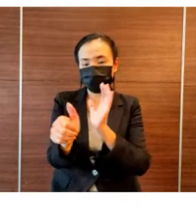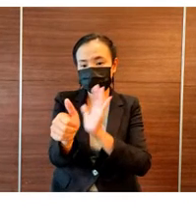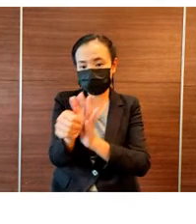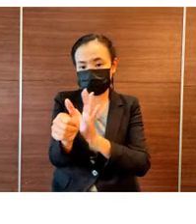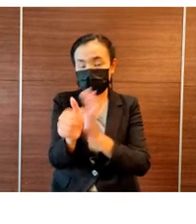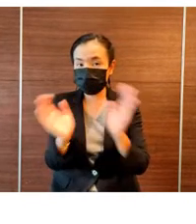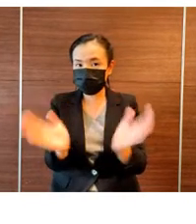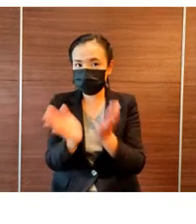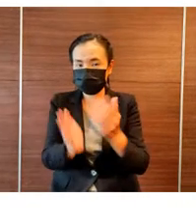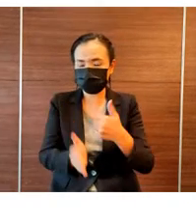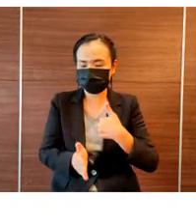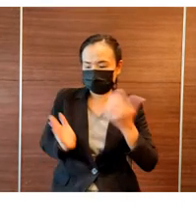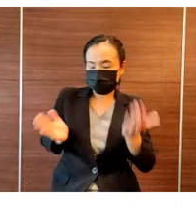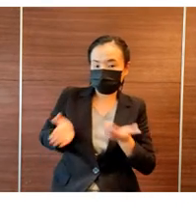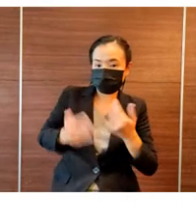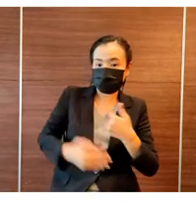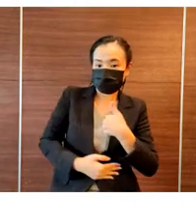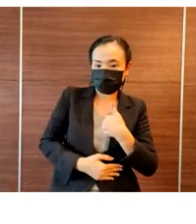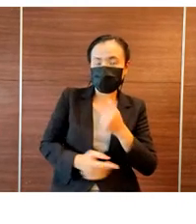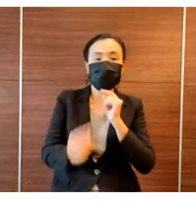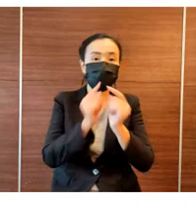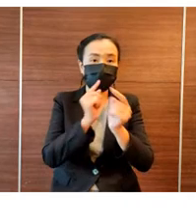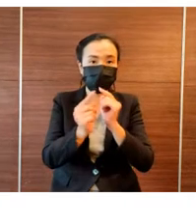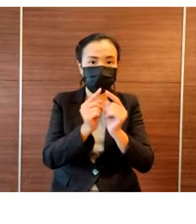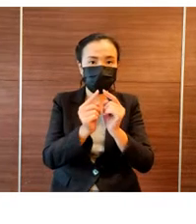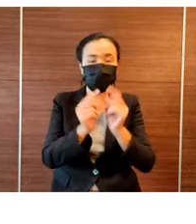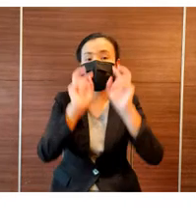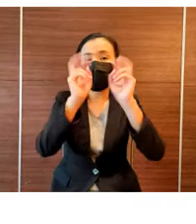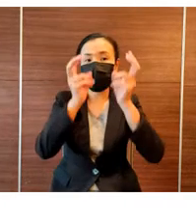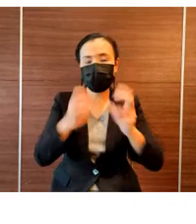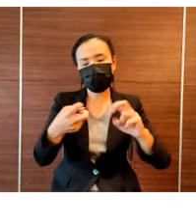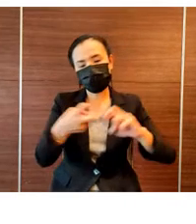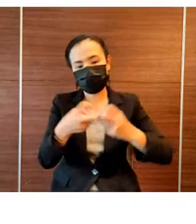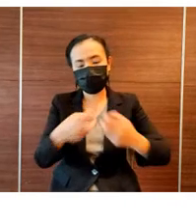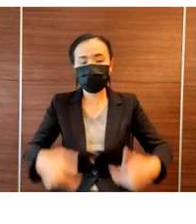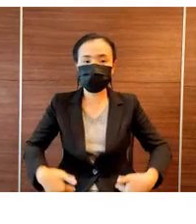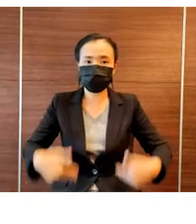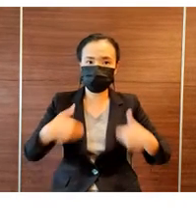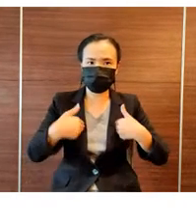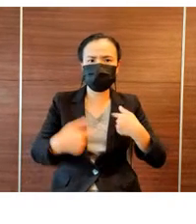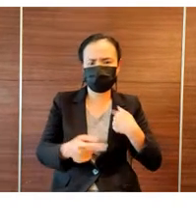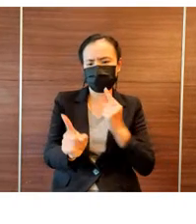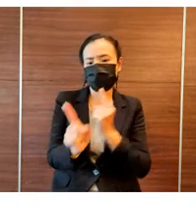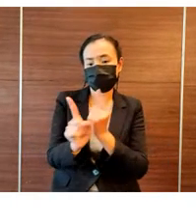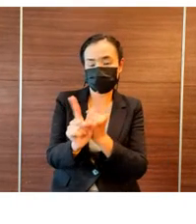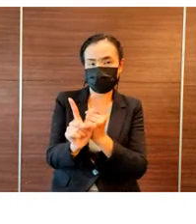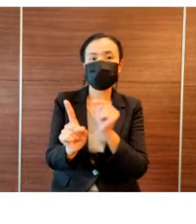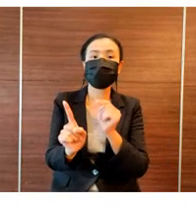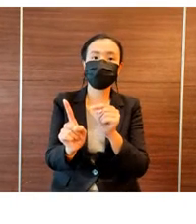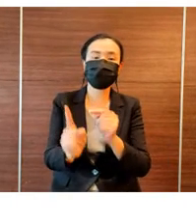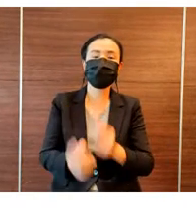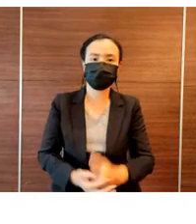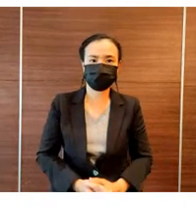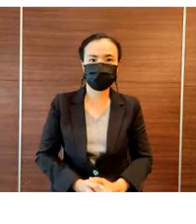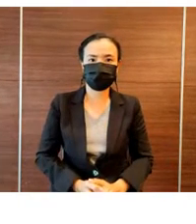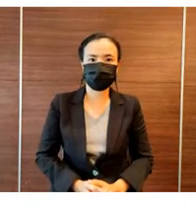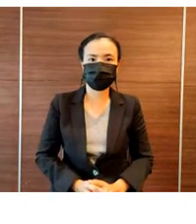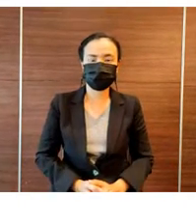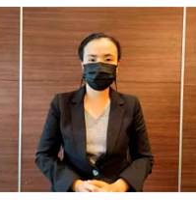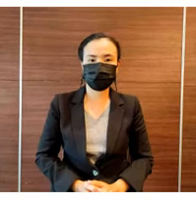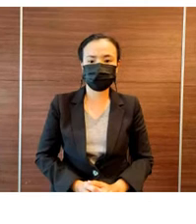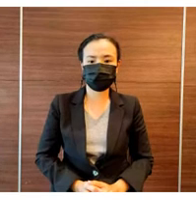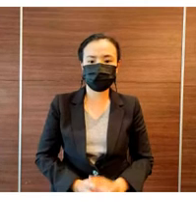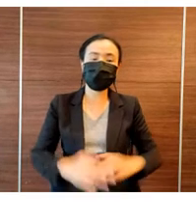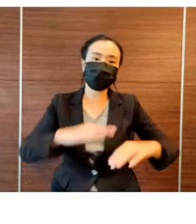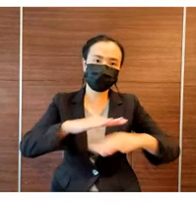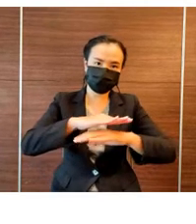นับสนุนเราก็จะเหมือนกับพูดคุยเรื่องราวปัญหาชีวิตต่างๆกับคนที่เราเป็นสปอนเซอร์ด้วย ค่ะ ครับอันนี้เป็นพื้นฐ